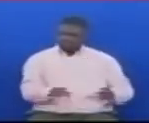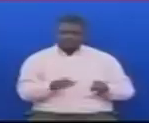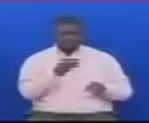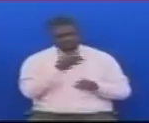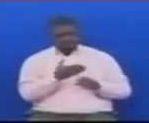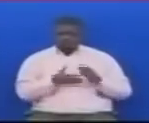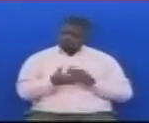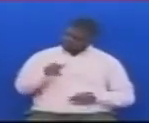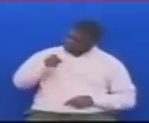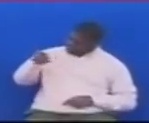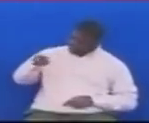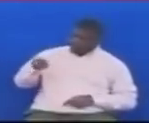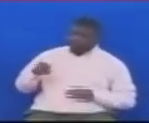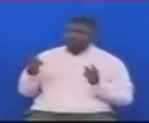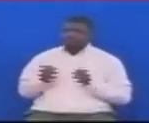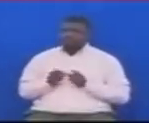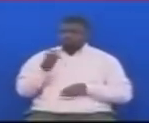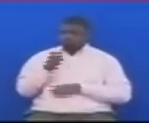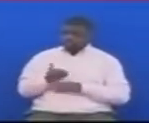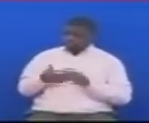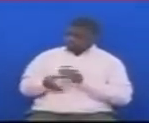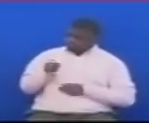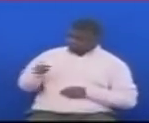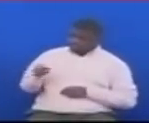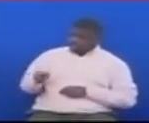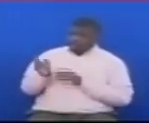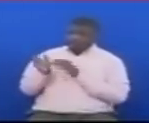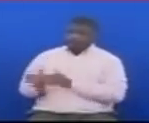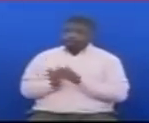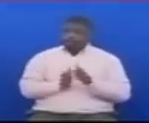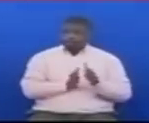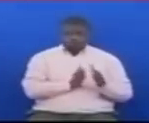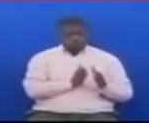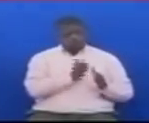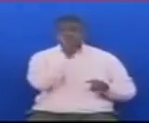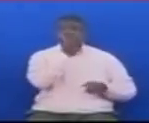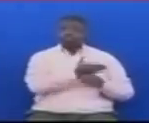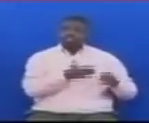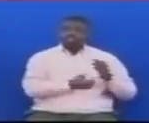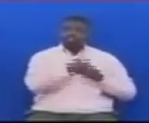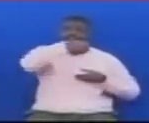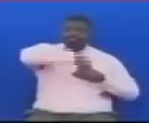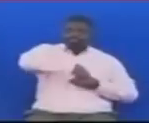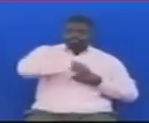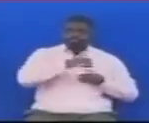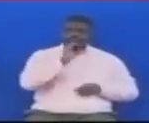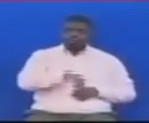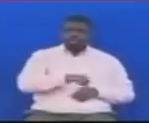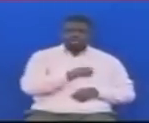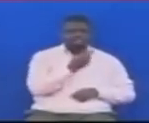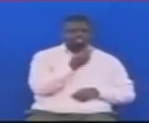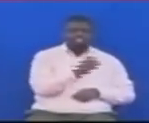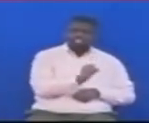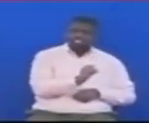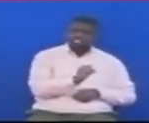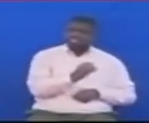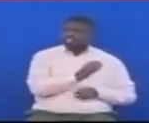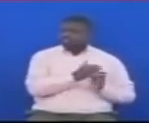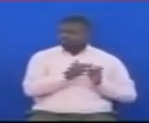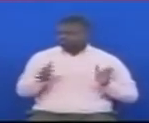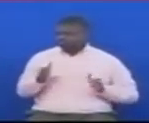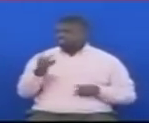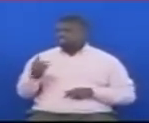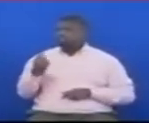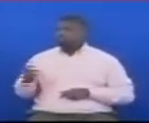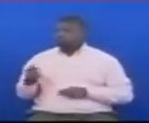kufanyika, ujenzi wa jengo hilo umewekwa kwenye mpango wetu wa ujenzi wa mahakama wa mwaka 2020-2021 kutegemeana